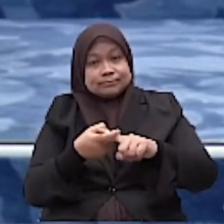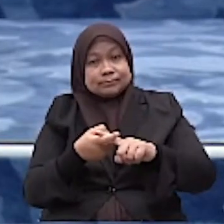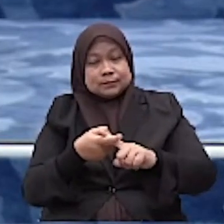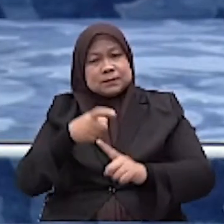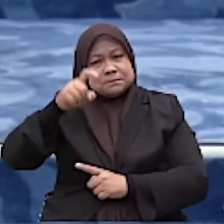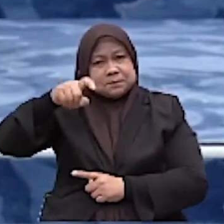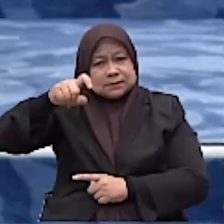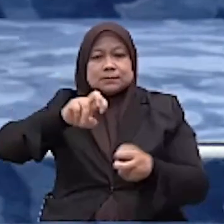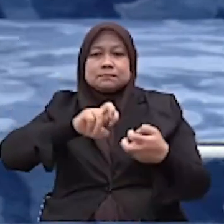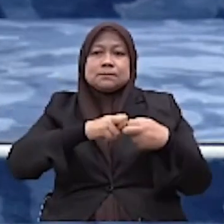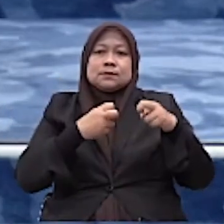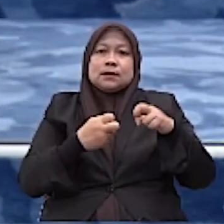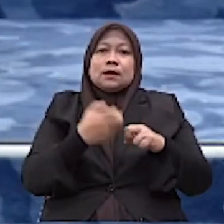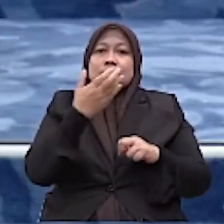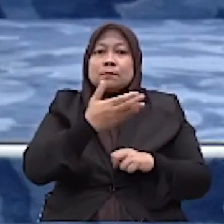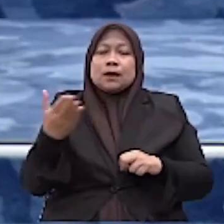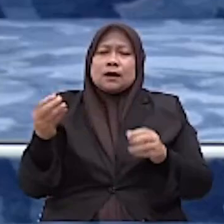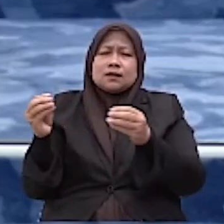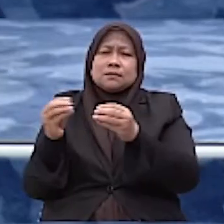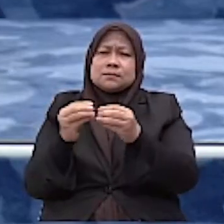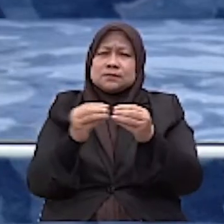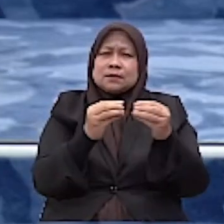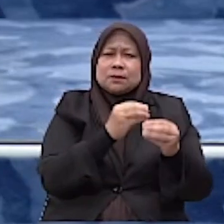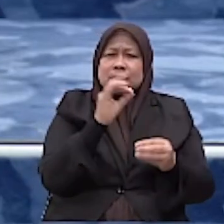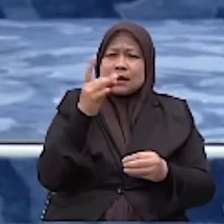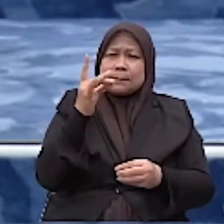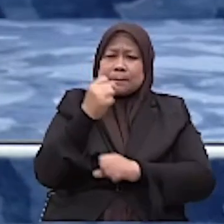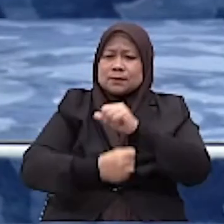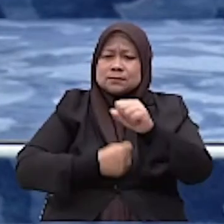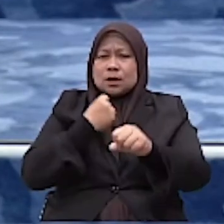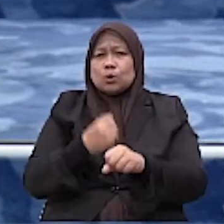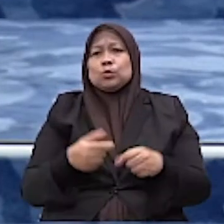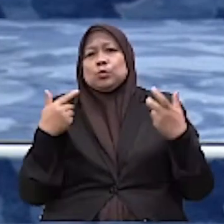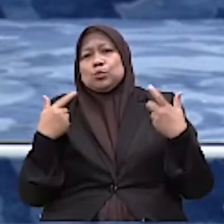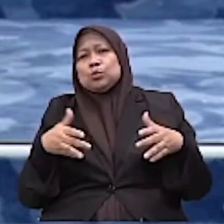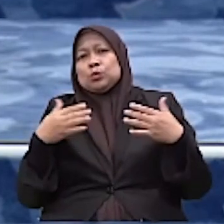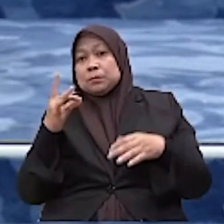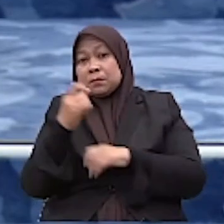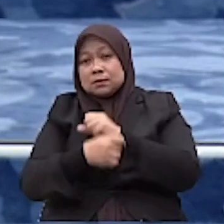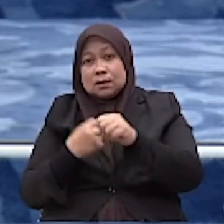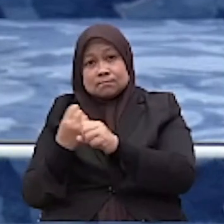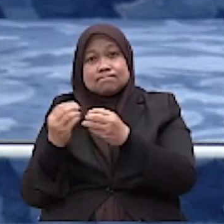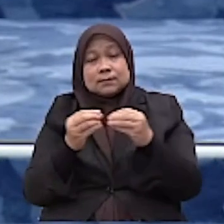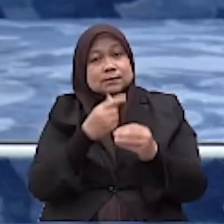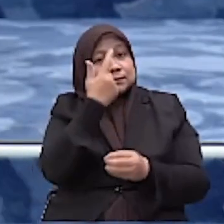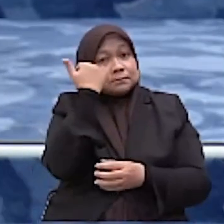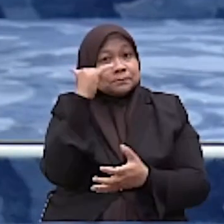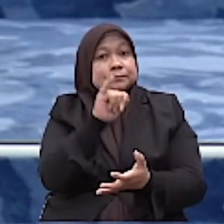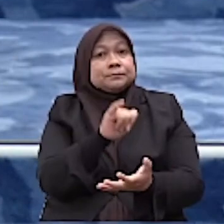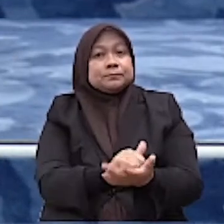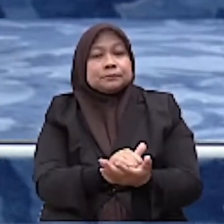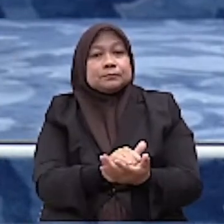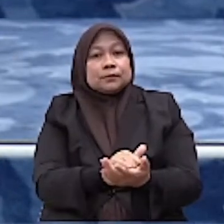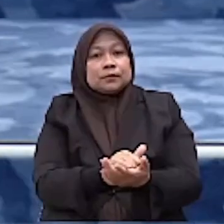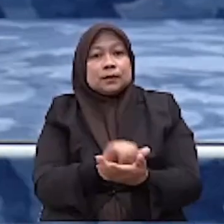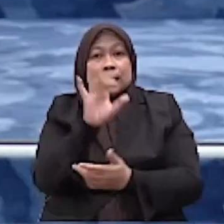harus selesaikan pegawai yang berlarutan selama 18 tahun jadi sebab itulah